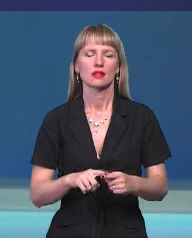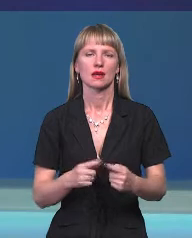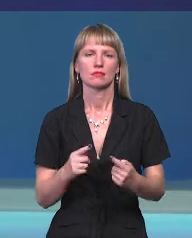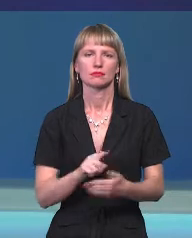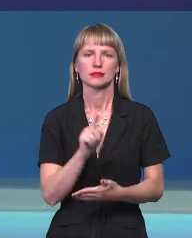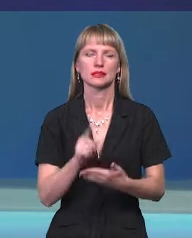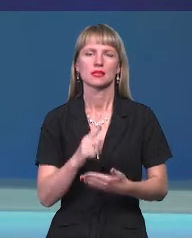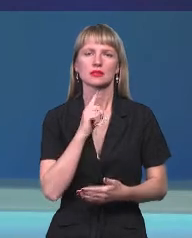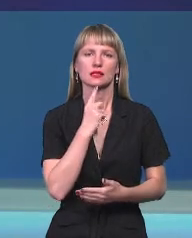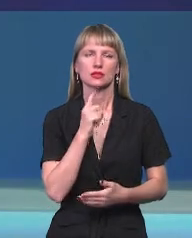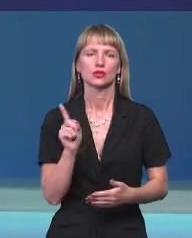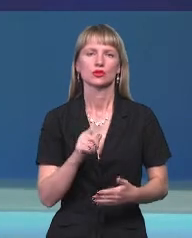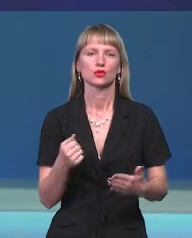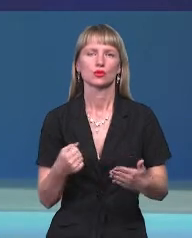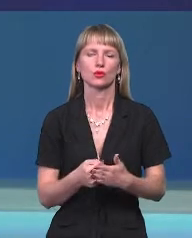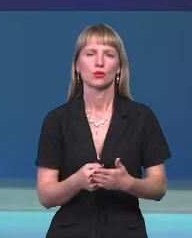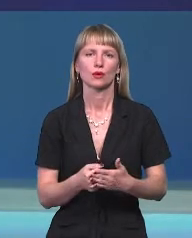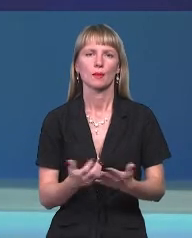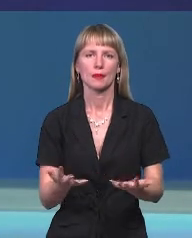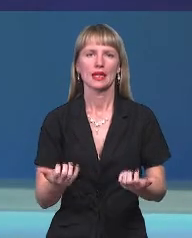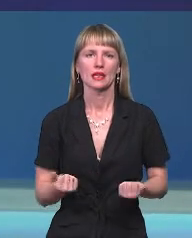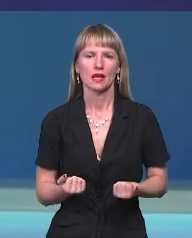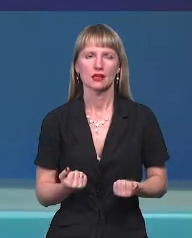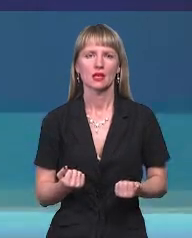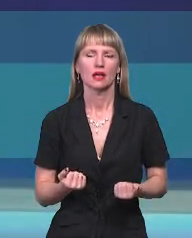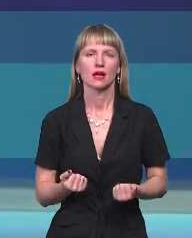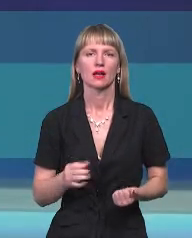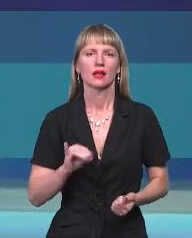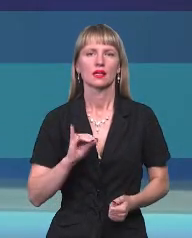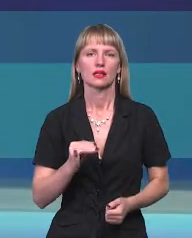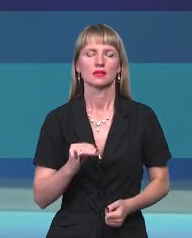питання складне щодо прийняття і